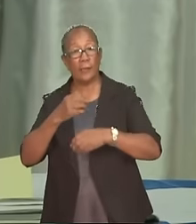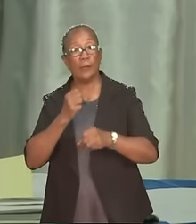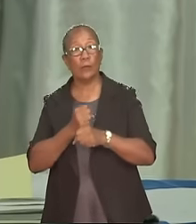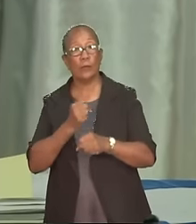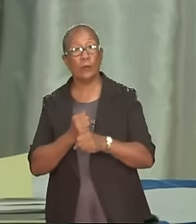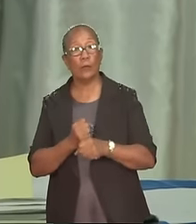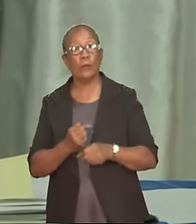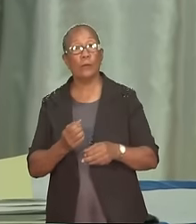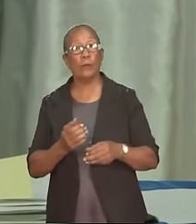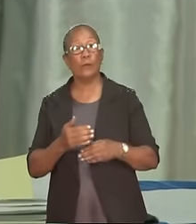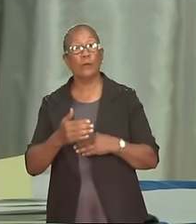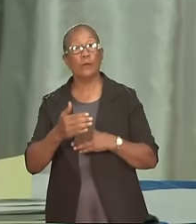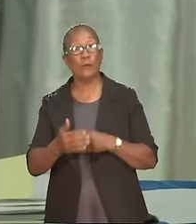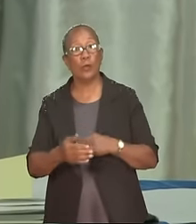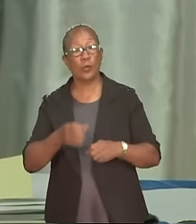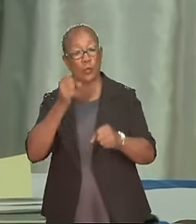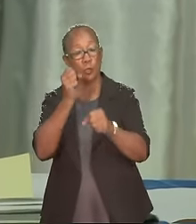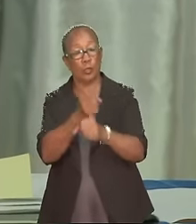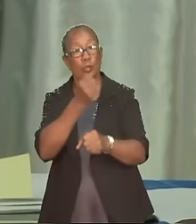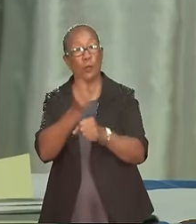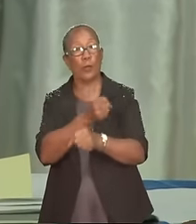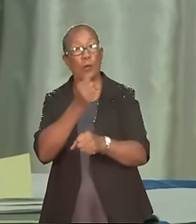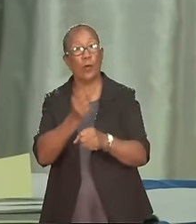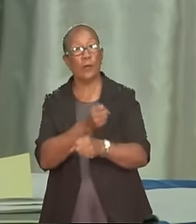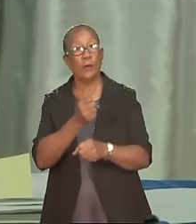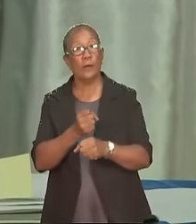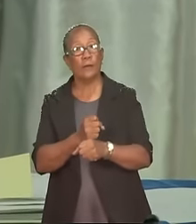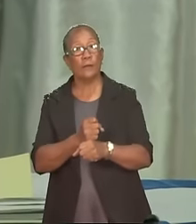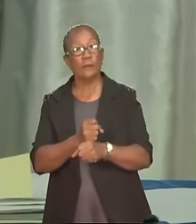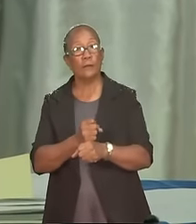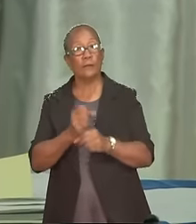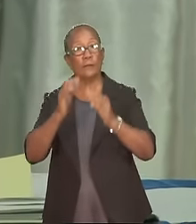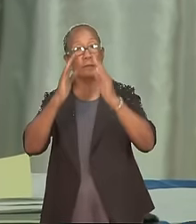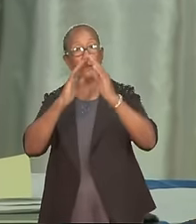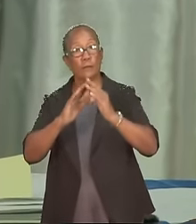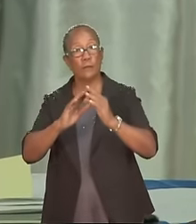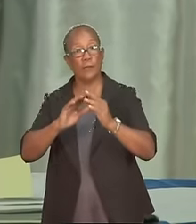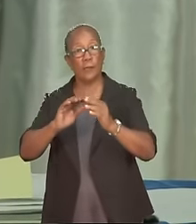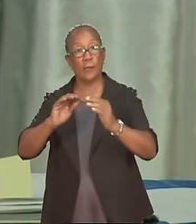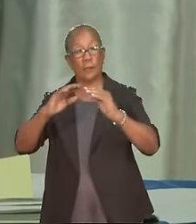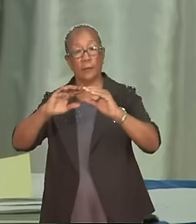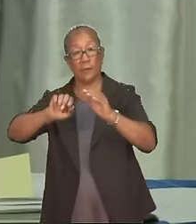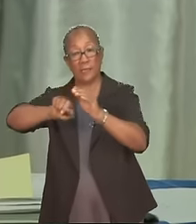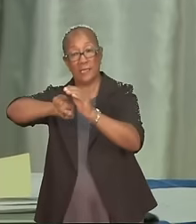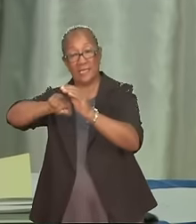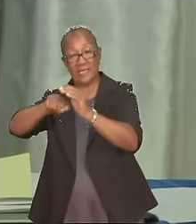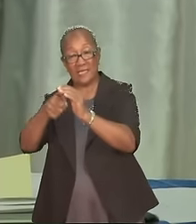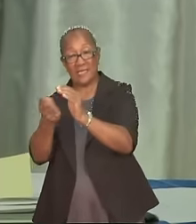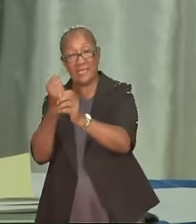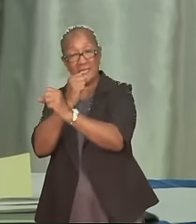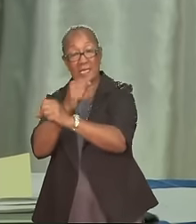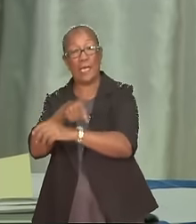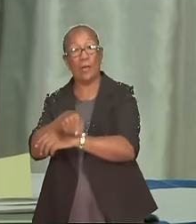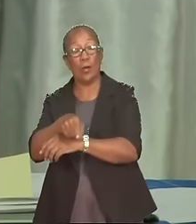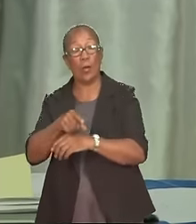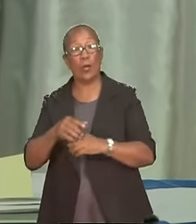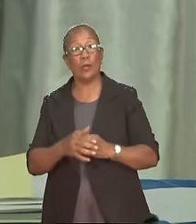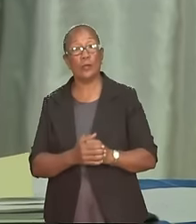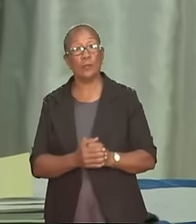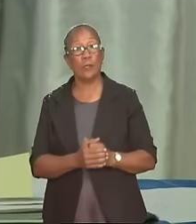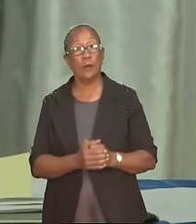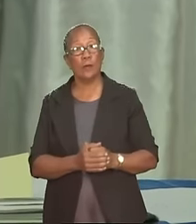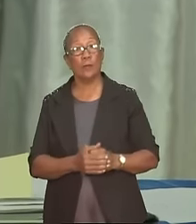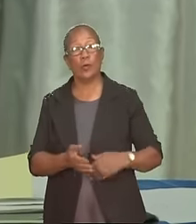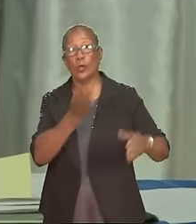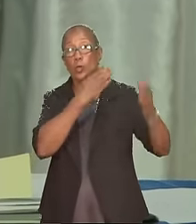voor de bouw van een celhuis. Maar zulke zaken moeten bij wet geregeld worden, bij beschikking. Dat is de beschikking van de